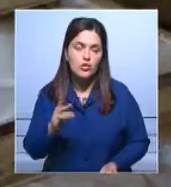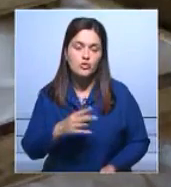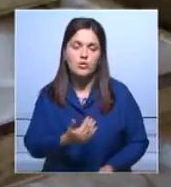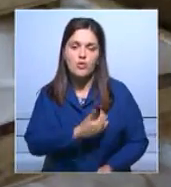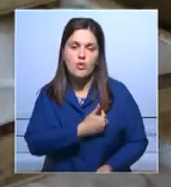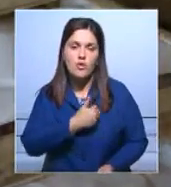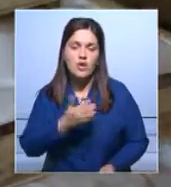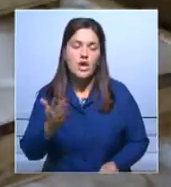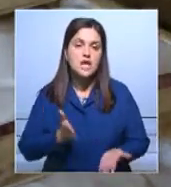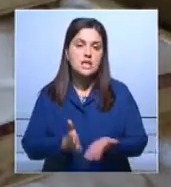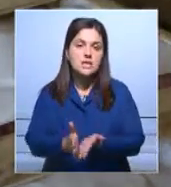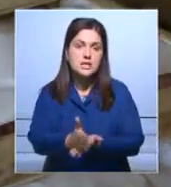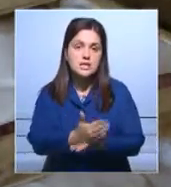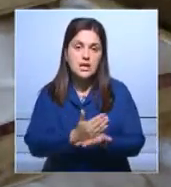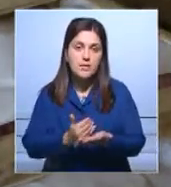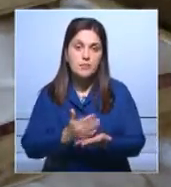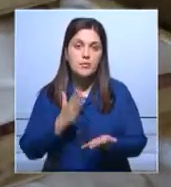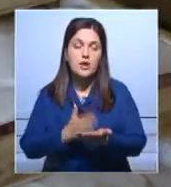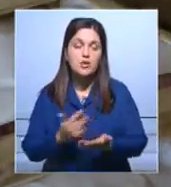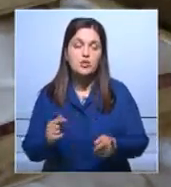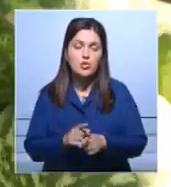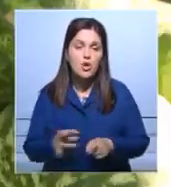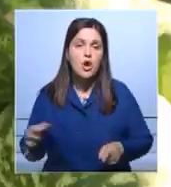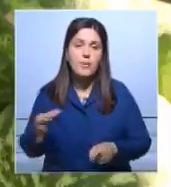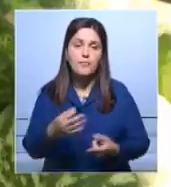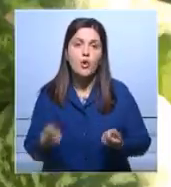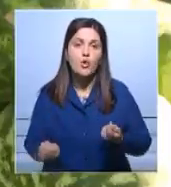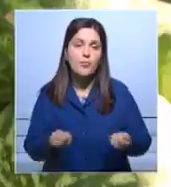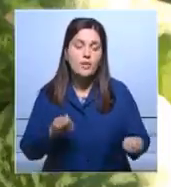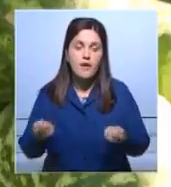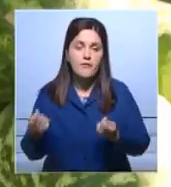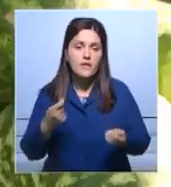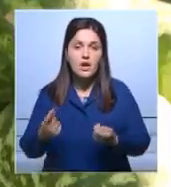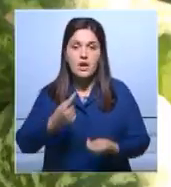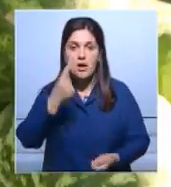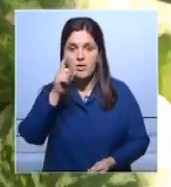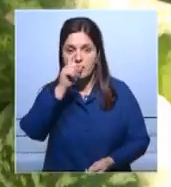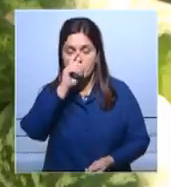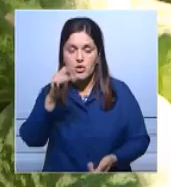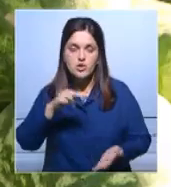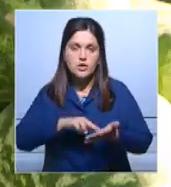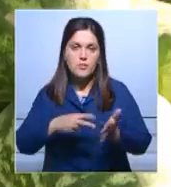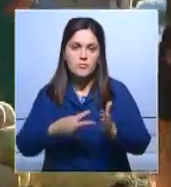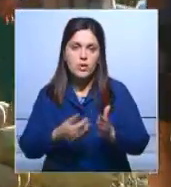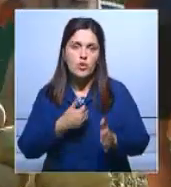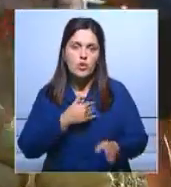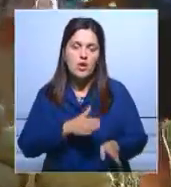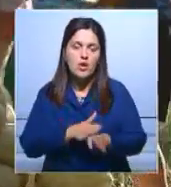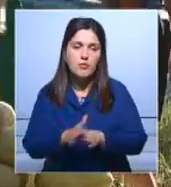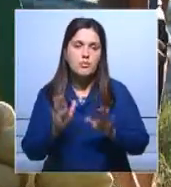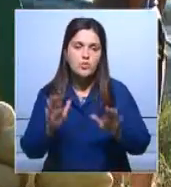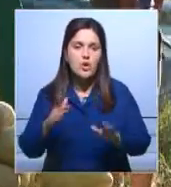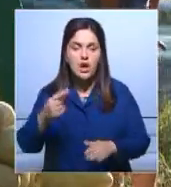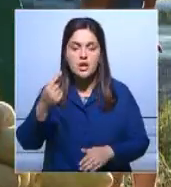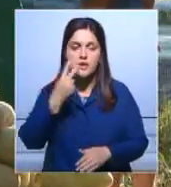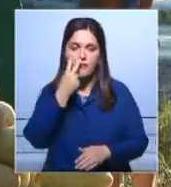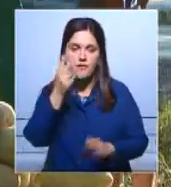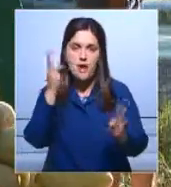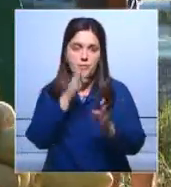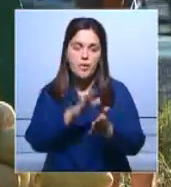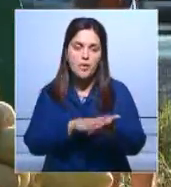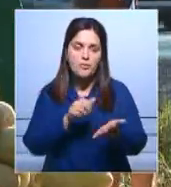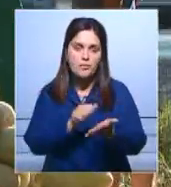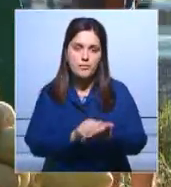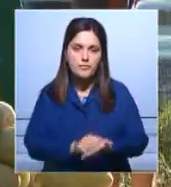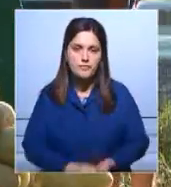продукции. Темп взят хороший, отмечают в областном управлении сельского хозяйства. Нарушить планы под силу только погоде. Катерина